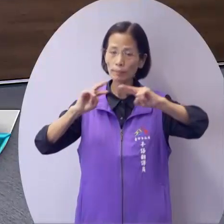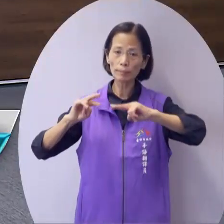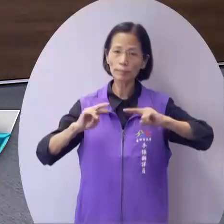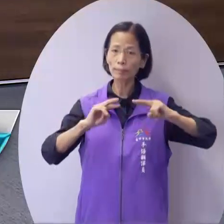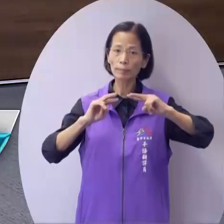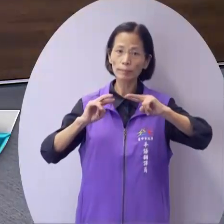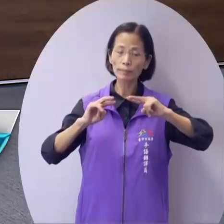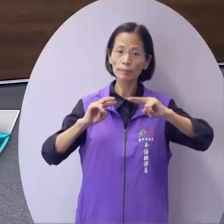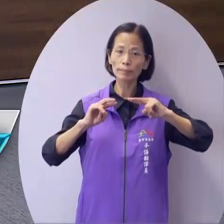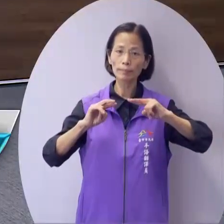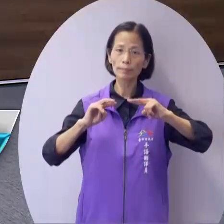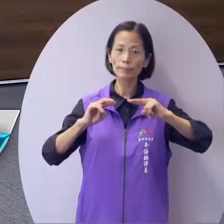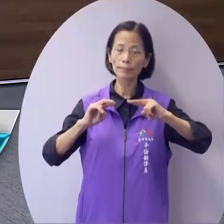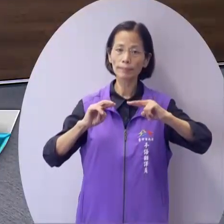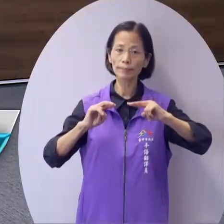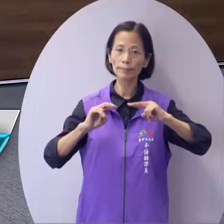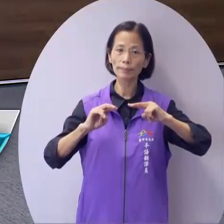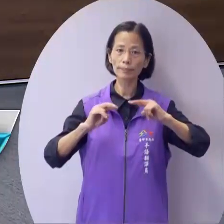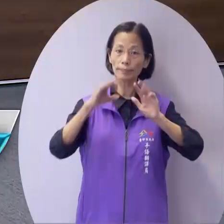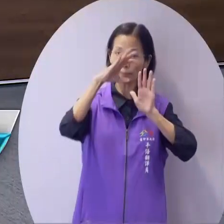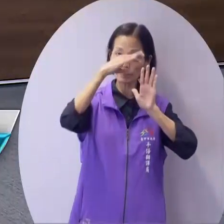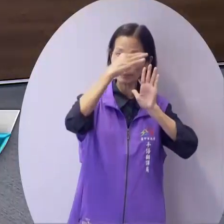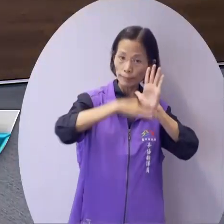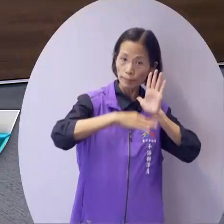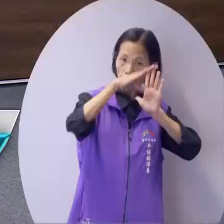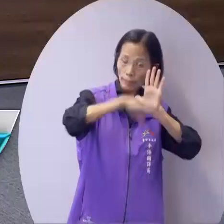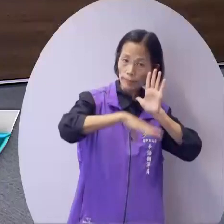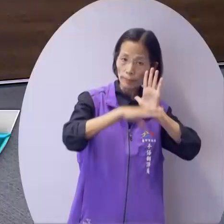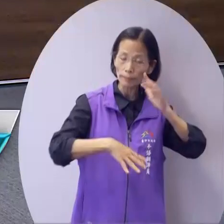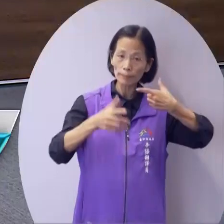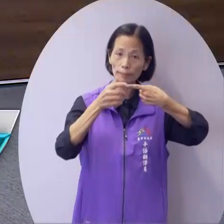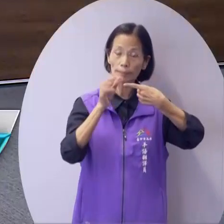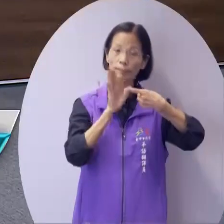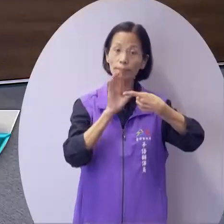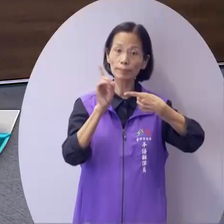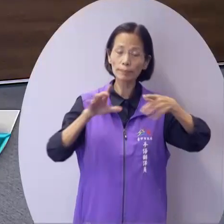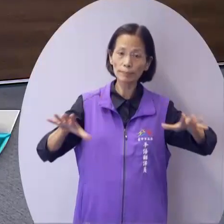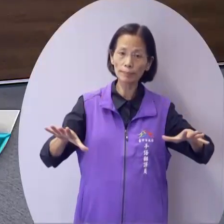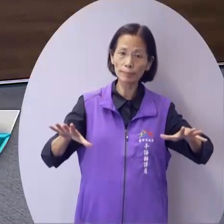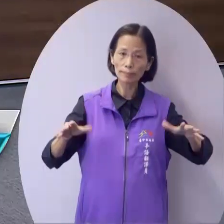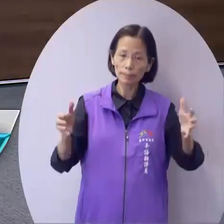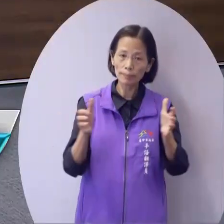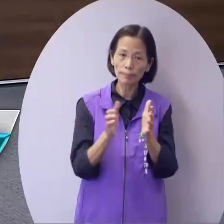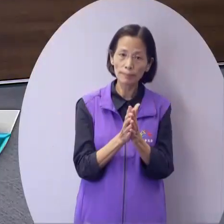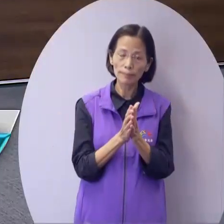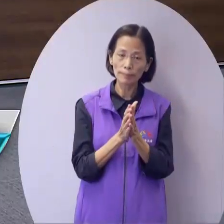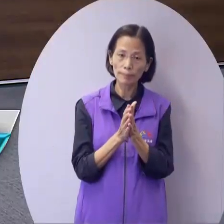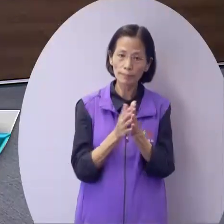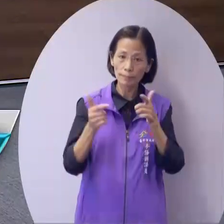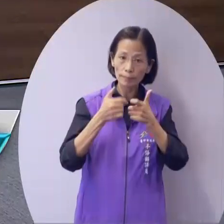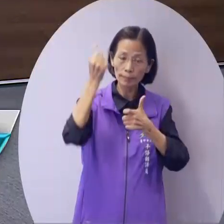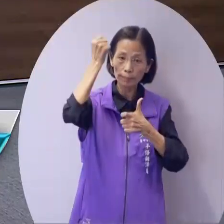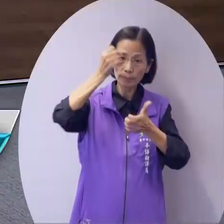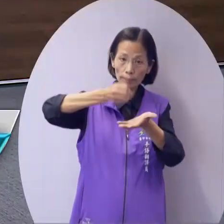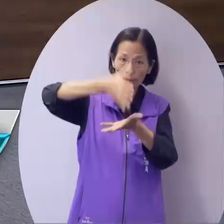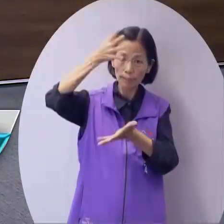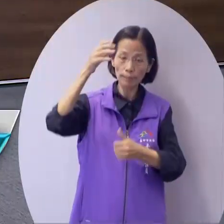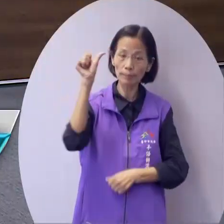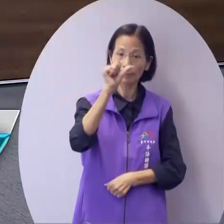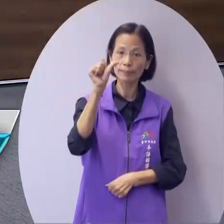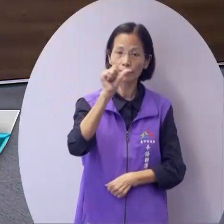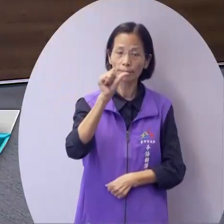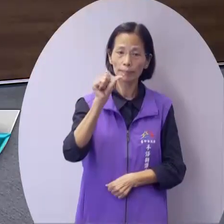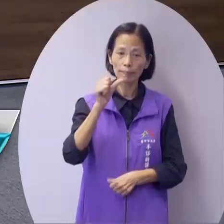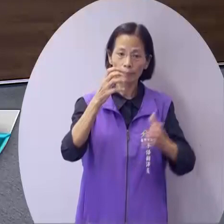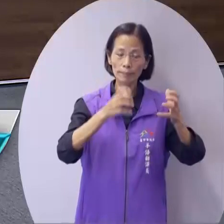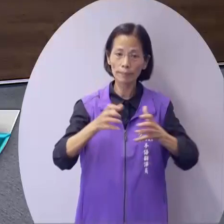点如下：第一个部分是，总共我们的宜居建筑有5个